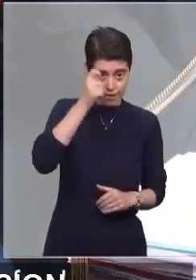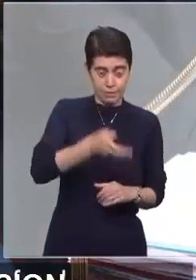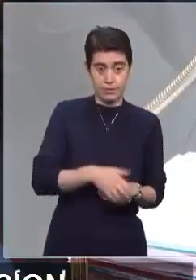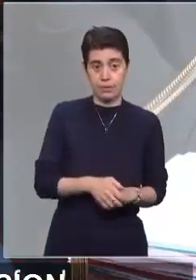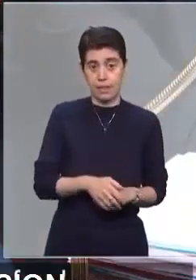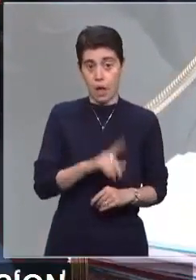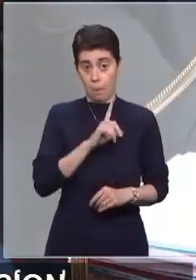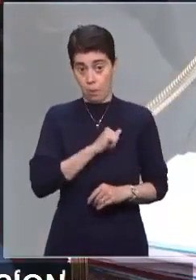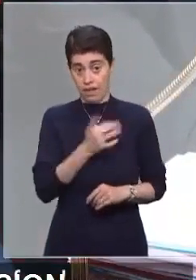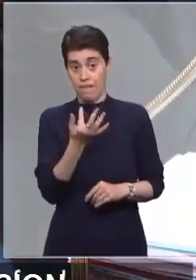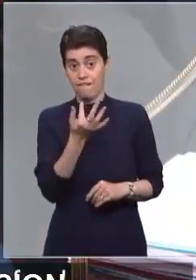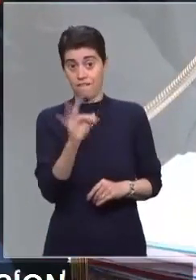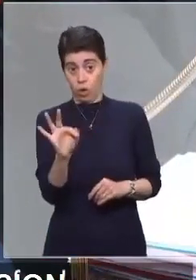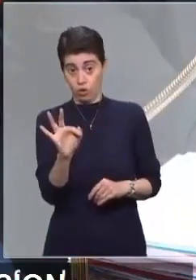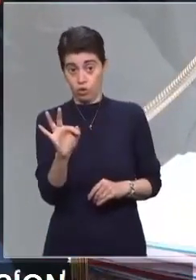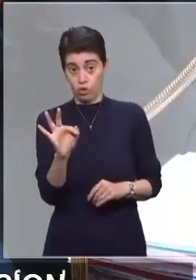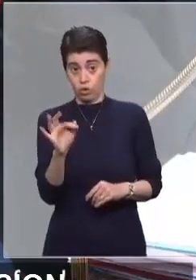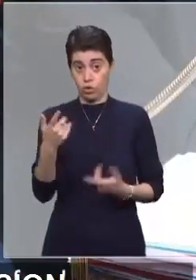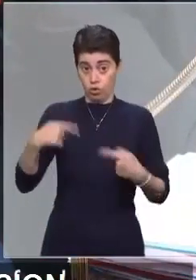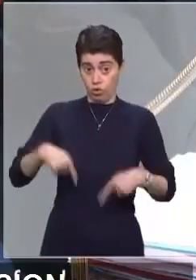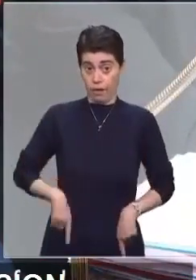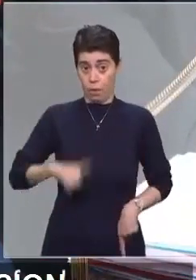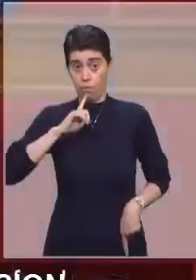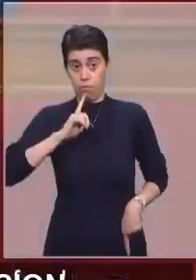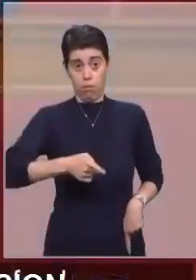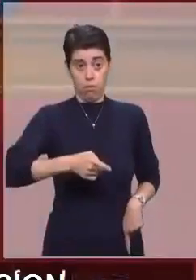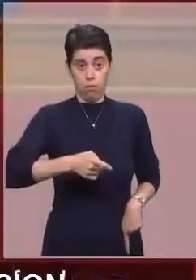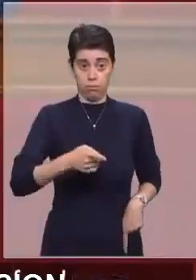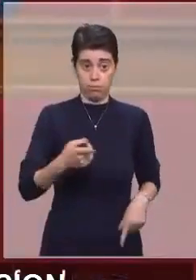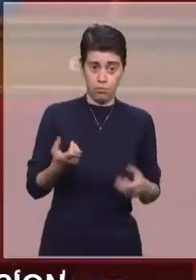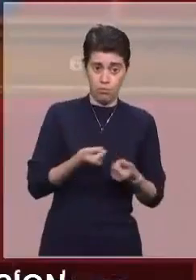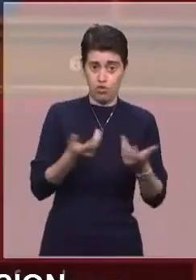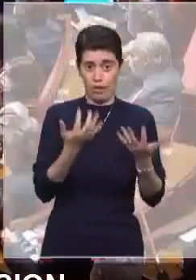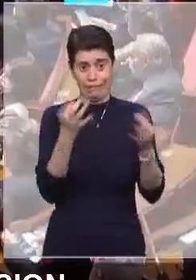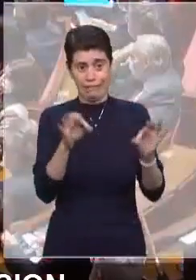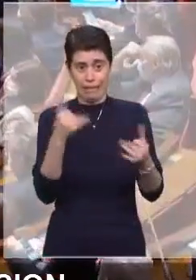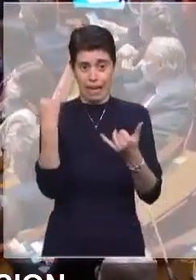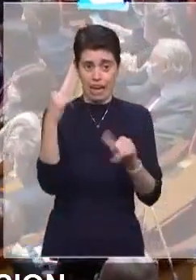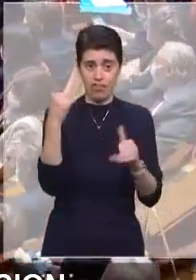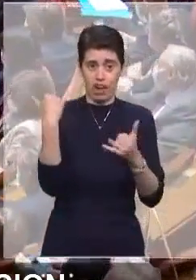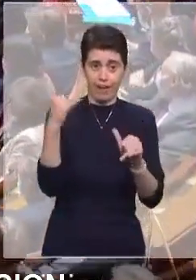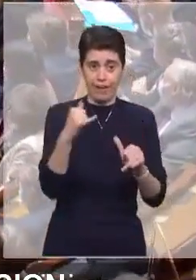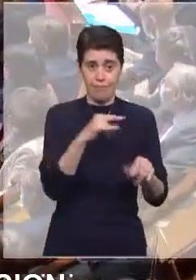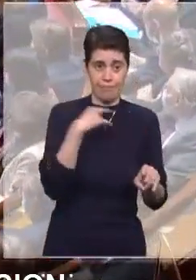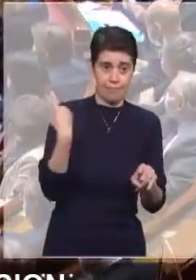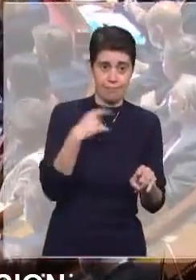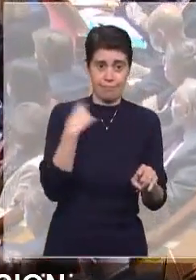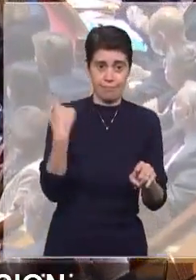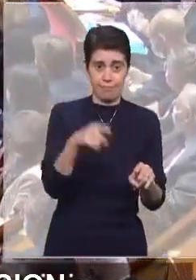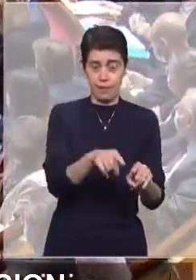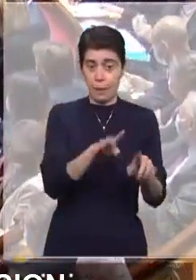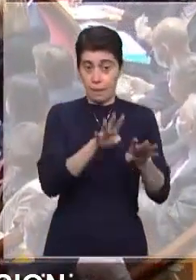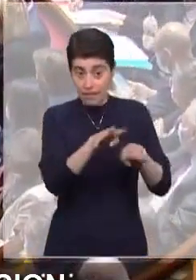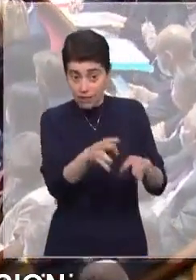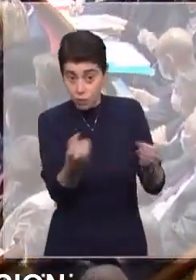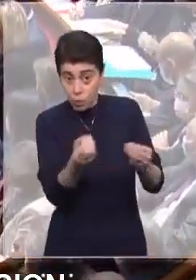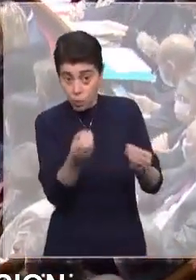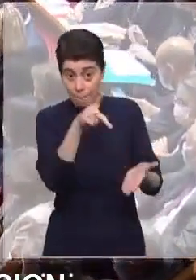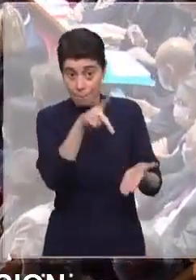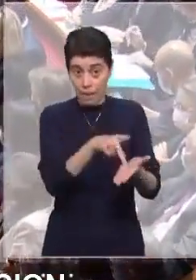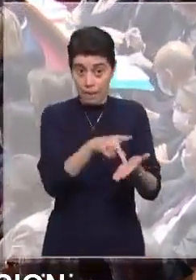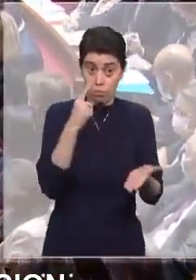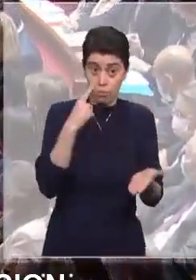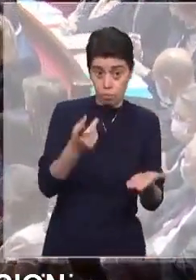police française sur ordre du gouvernement, des dizaines d'Algériens qui manifestaient dans les rues de Paris pour leur